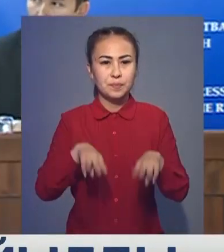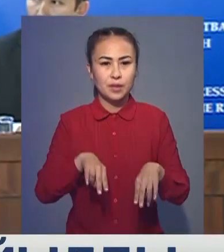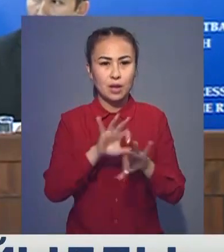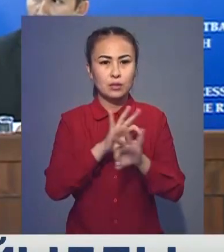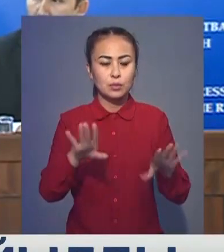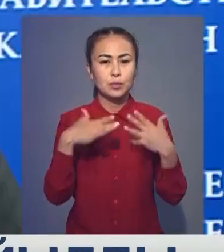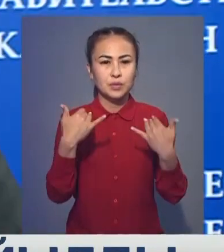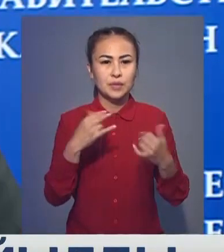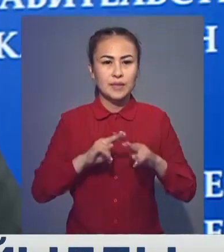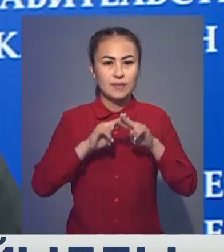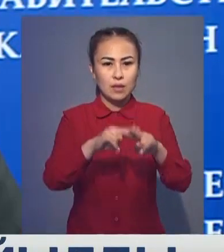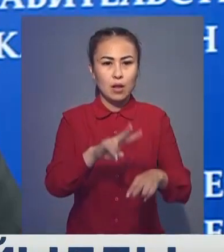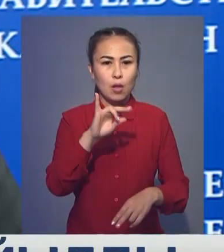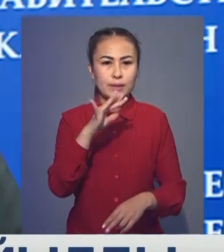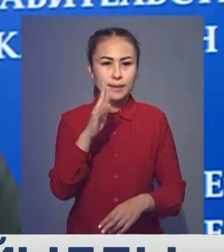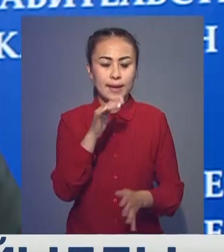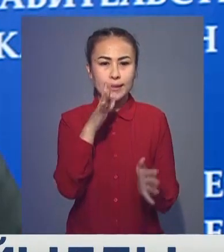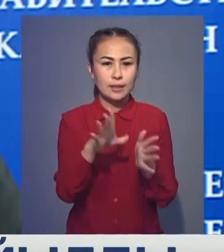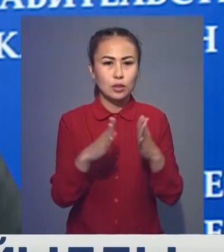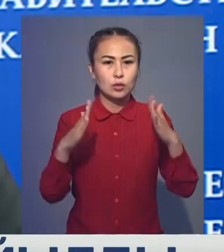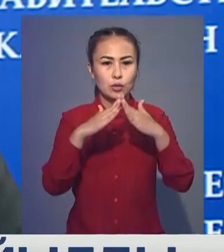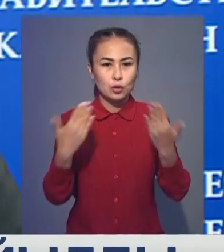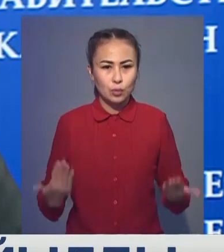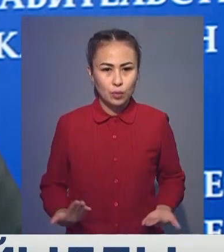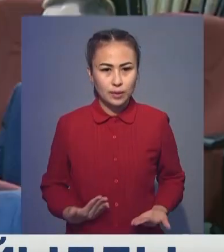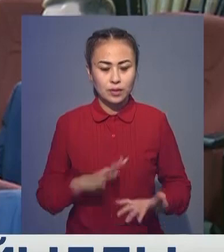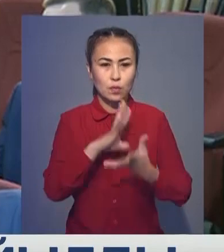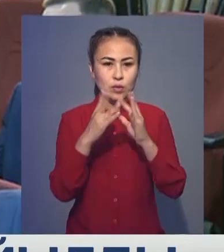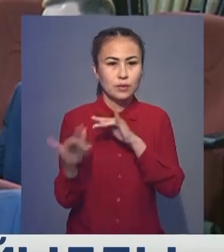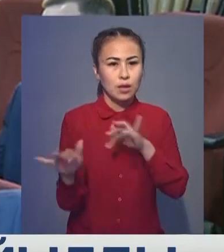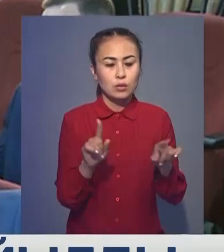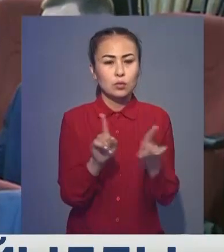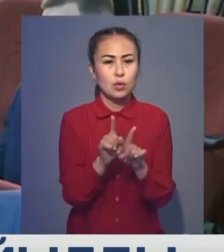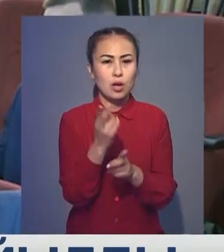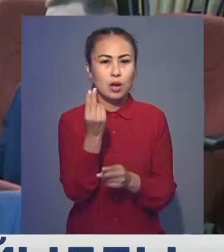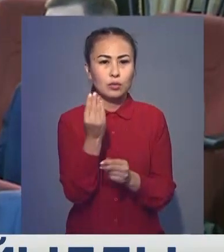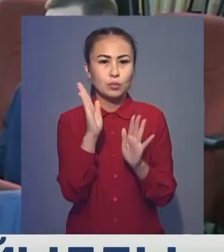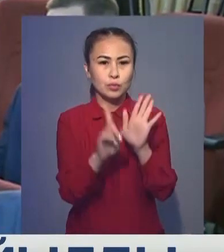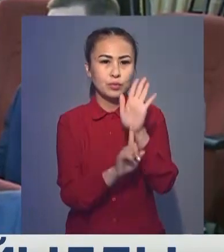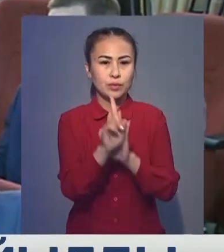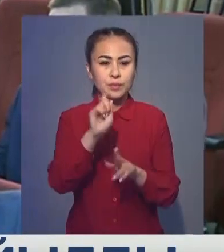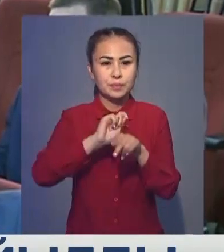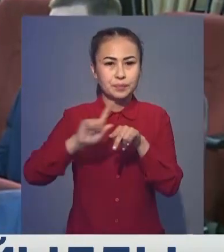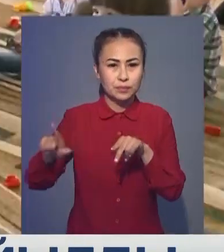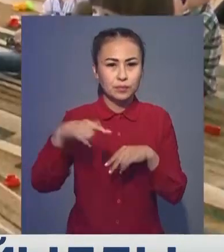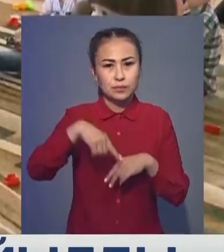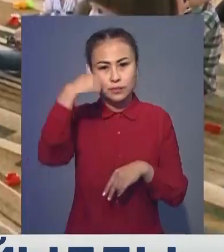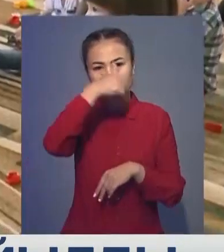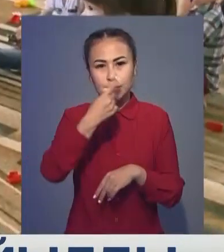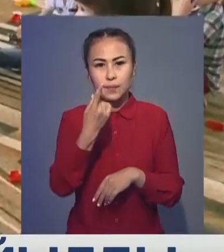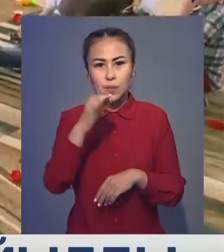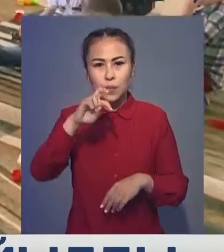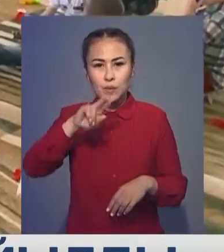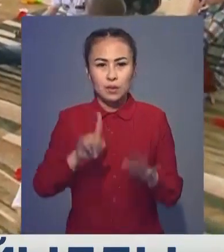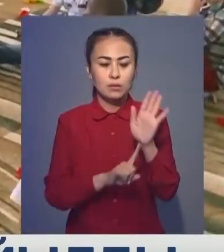мамандарының айтуынша, бүгінде инвесторлар логистика, энергетика, тұрғын үй-коммуналдық шаруашылығына да қаржы құя бастаған. Айта кетейік, осы жылдың